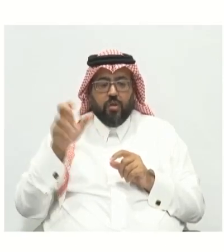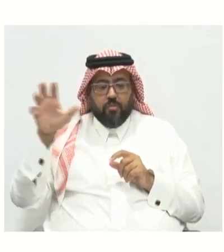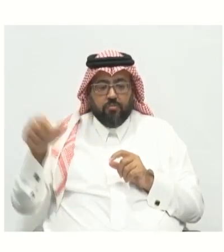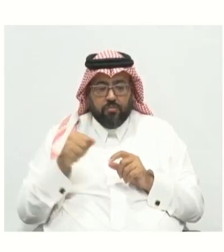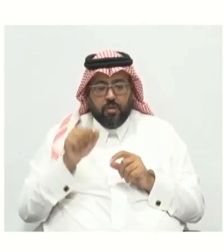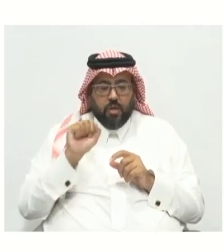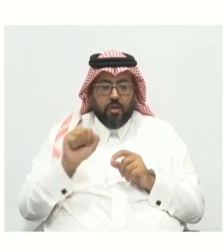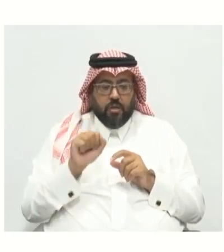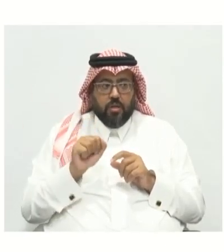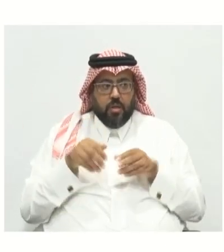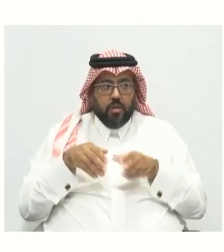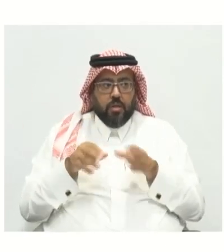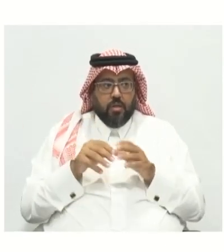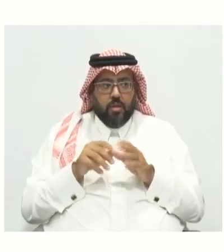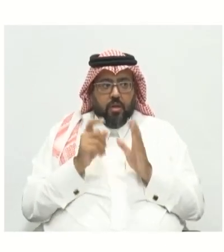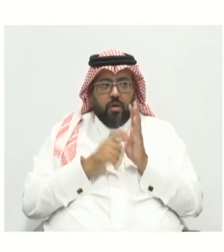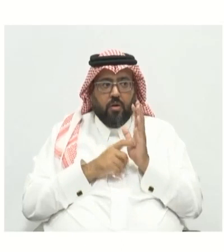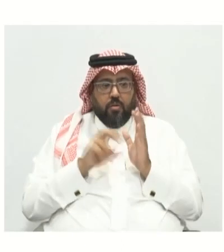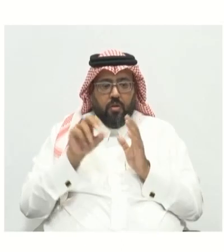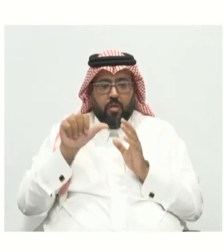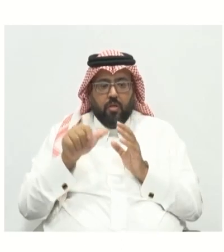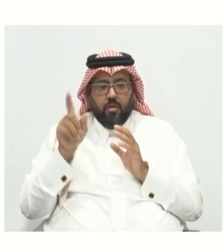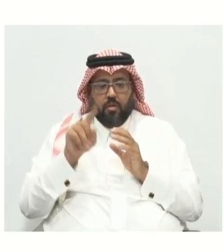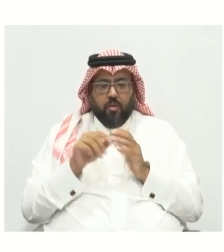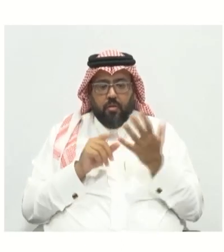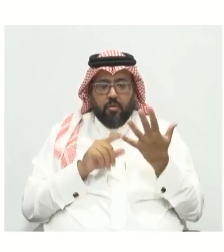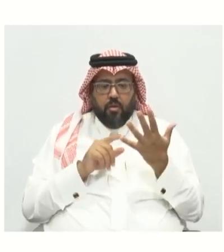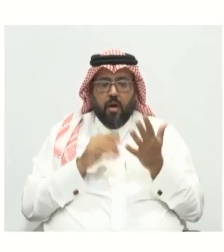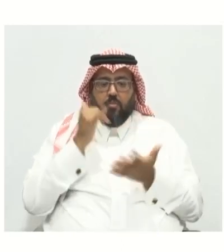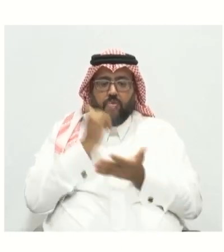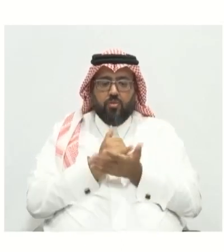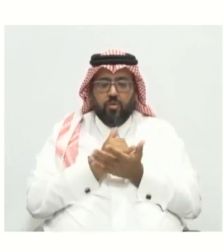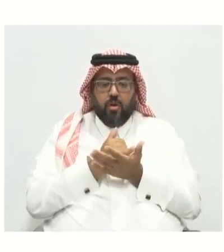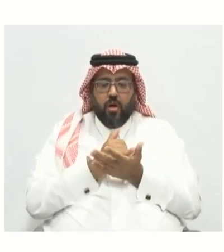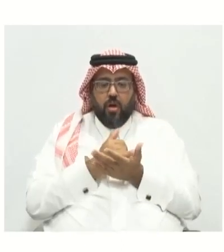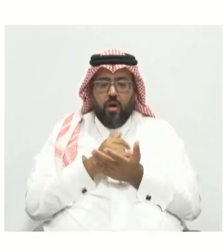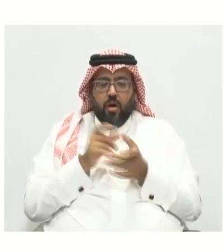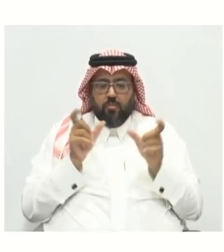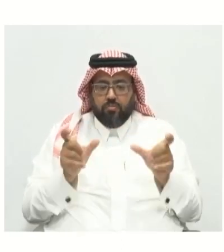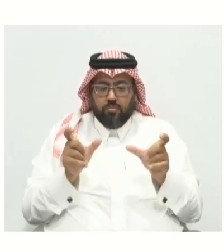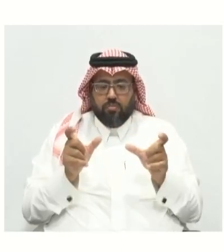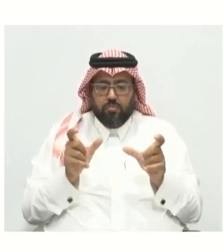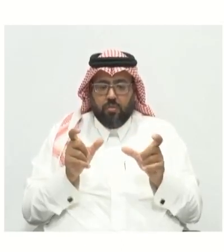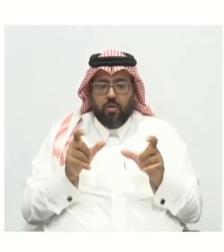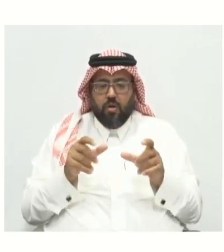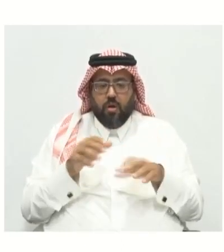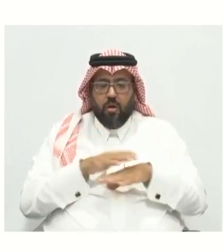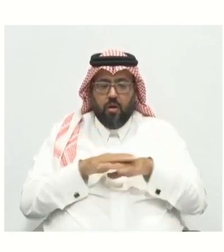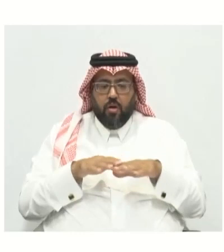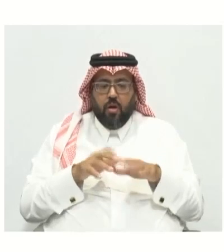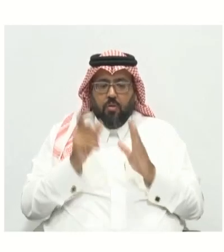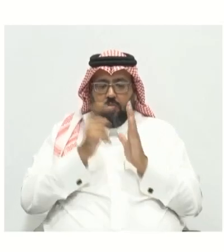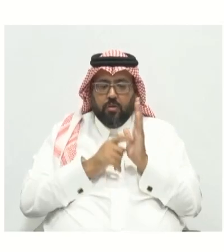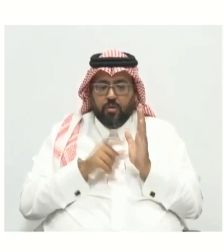الا يكون عن طريق حكم قضائي خامسا المسؤوليه الجنائيه حيث تحمل القوانين حريه الانسان بجعل